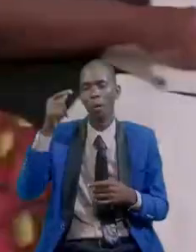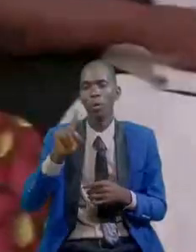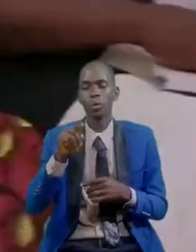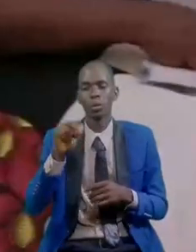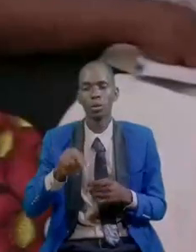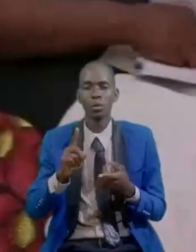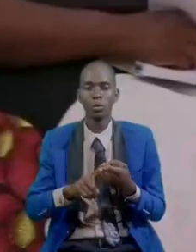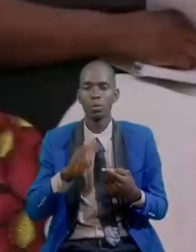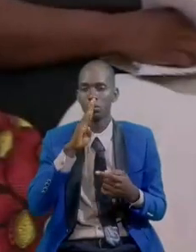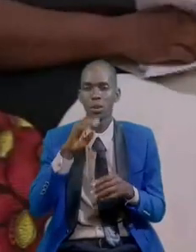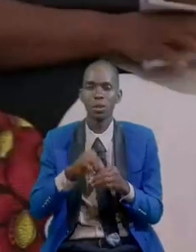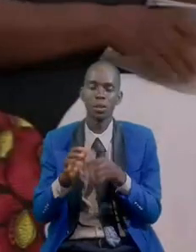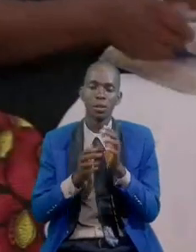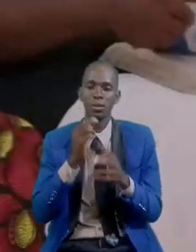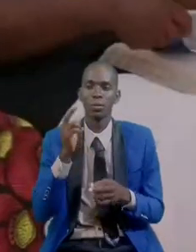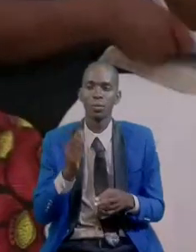de Jésus.